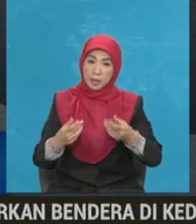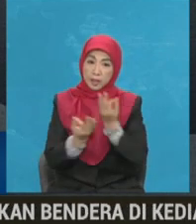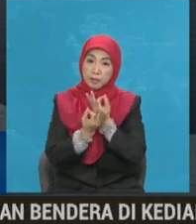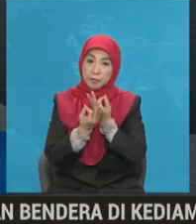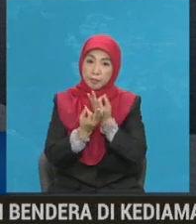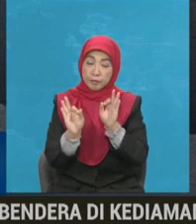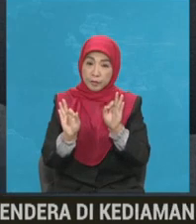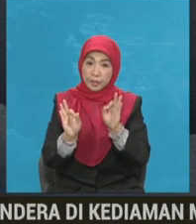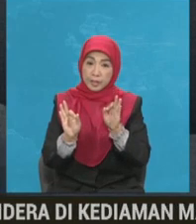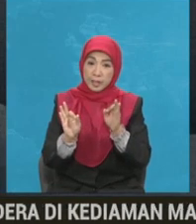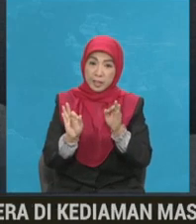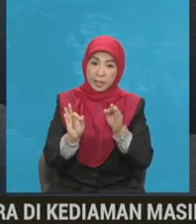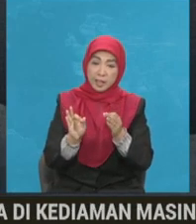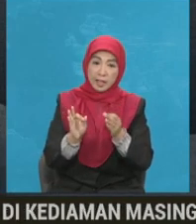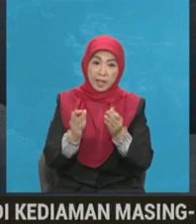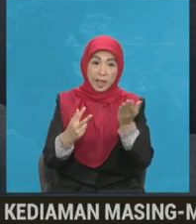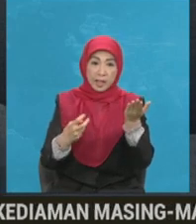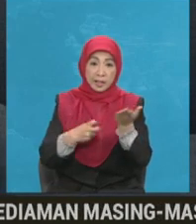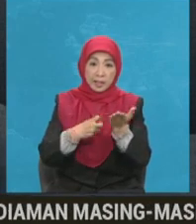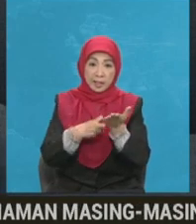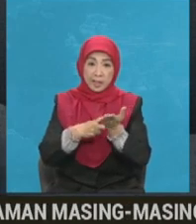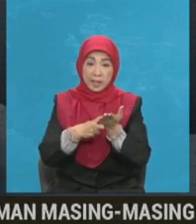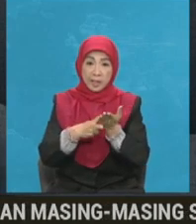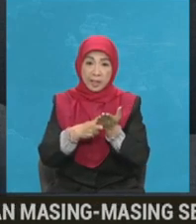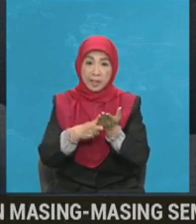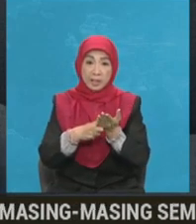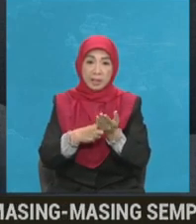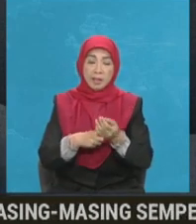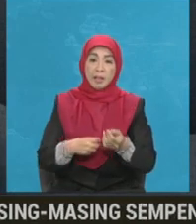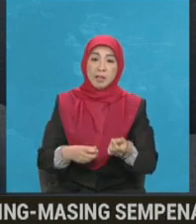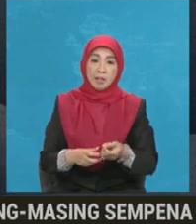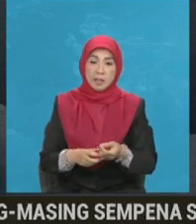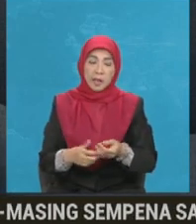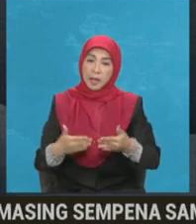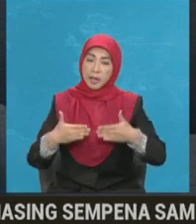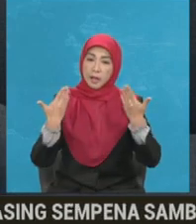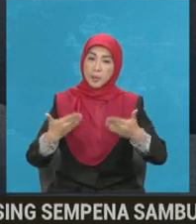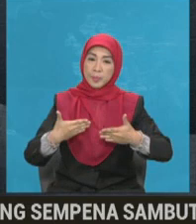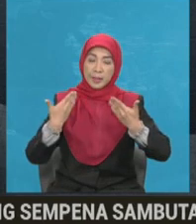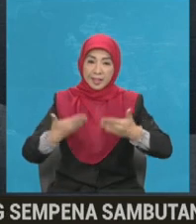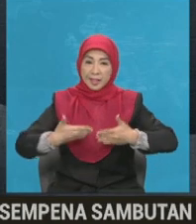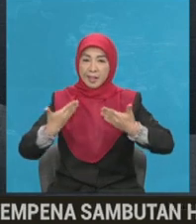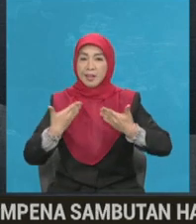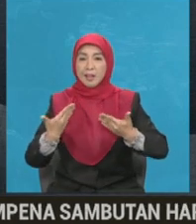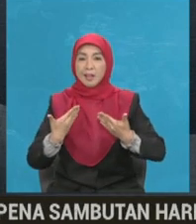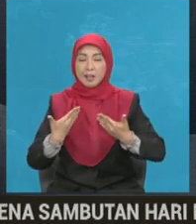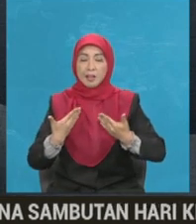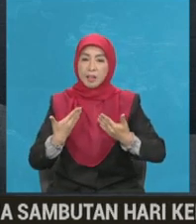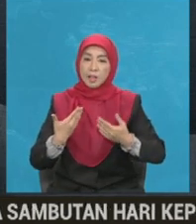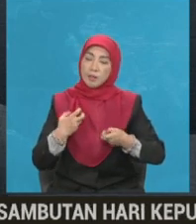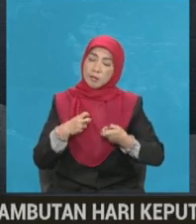Haji Kurnia daripada kebawah duli Yang Maha Mulia kegembiraan itu sebenarnya saya Indah dapat mencairkan